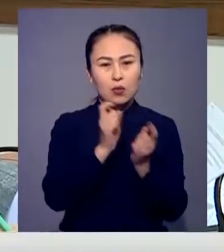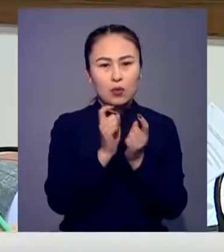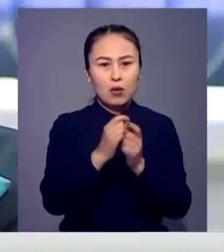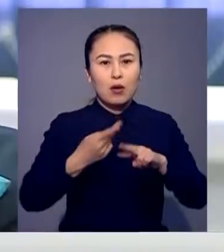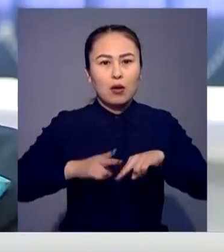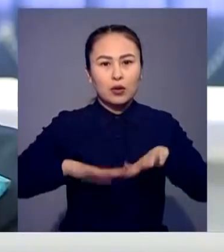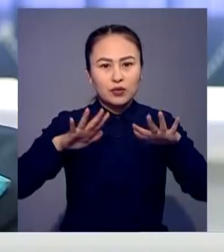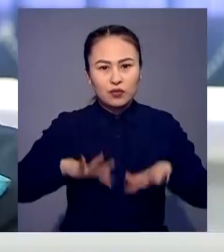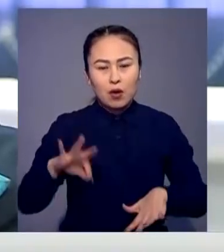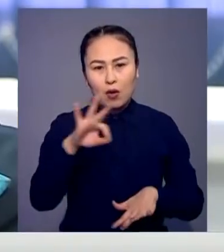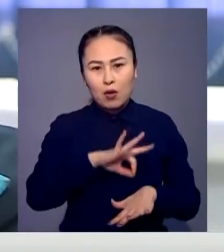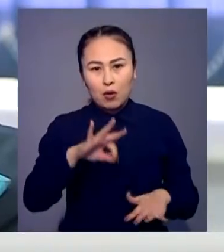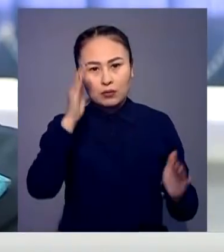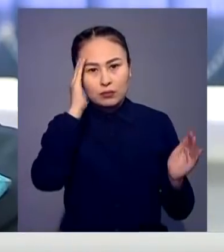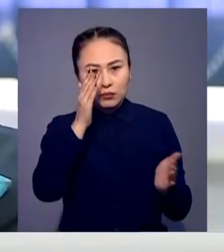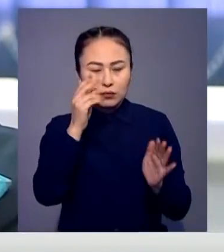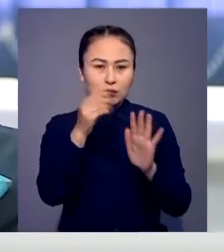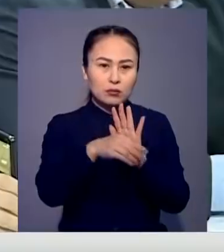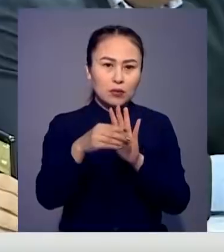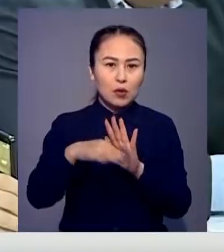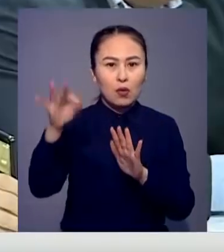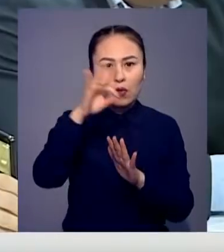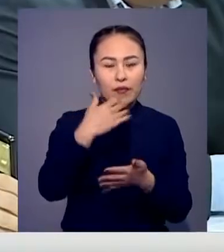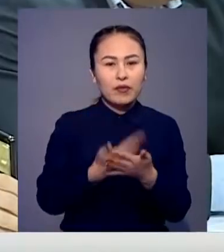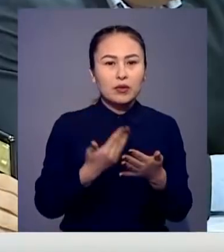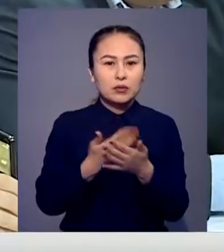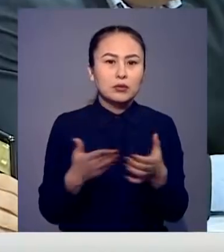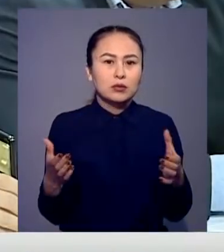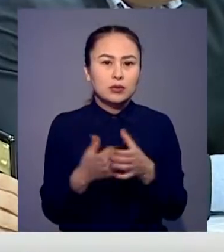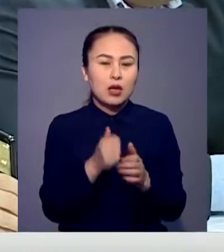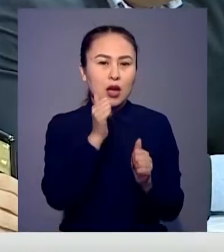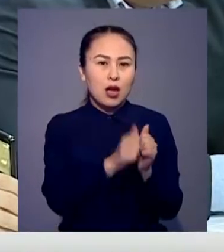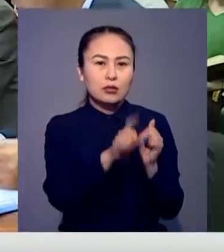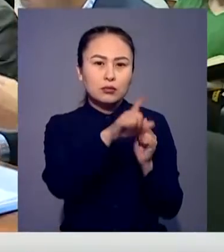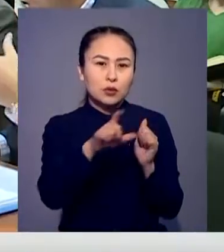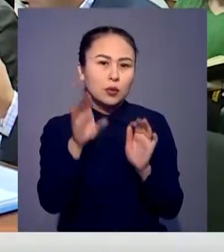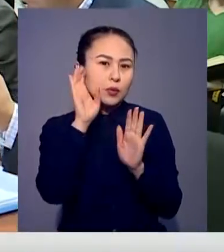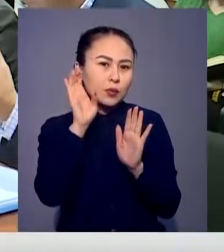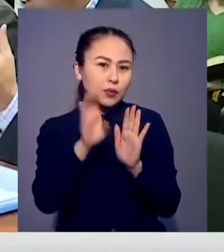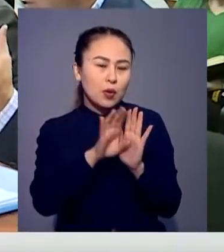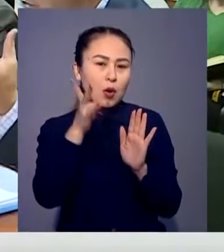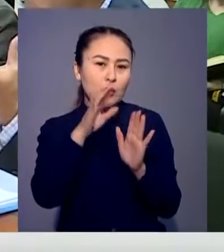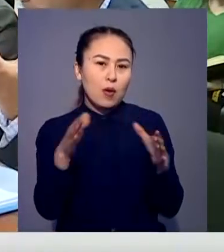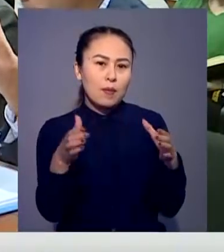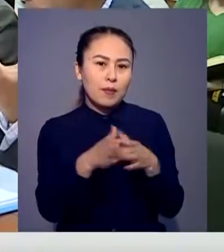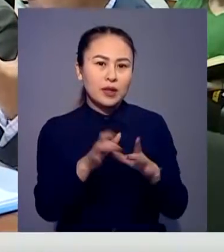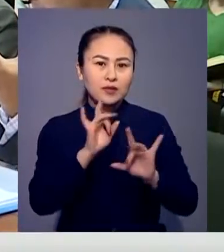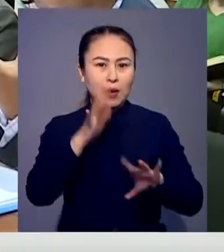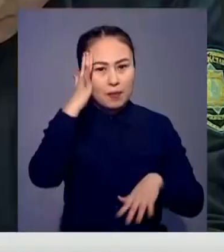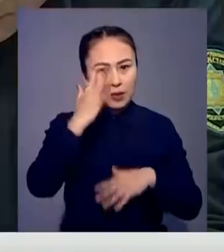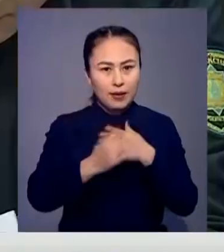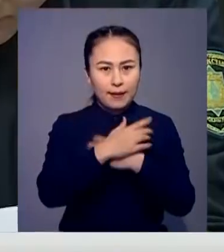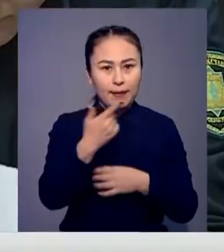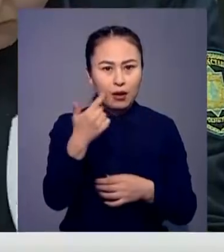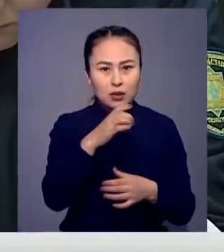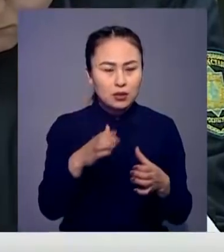қарсы іс-қимыл жөніндегі кеңес мүшелері әр қайсысын жіті тыңдады. Бірақ палата өкілдері мұнай-газ өндіруші компания ұстанымын қолдайтындарын